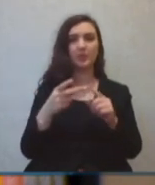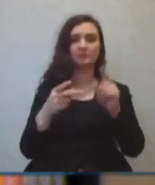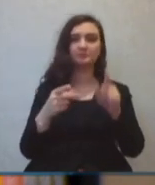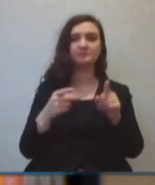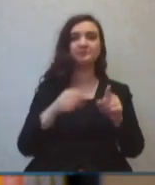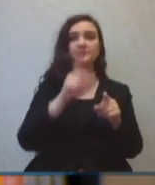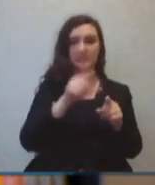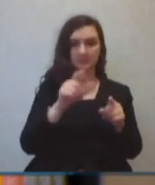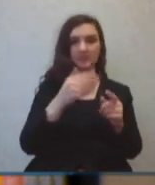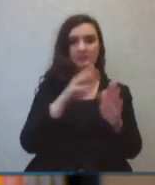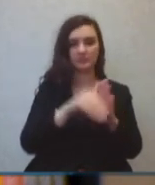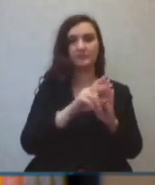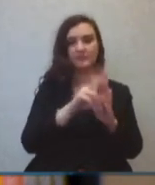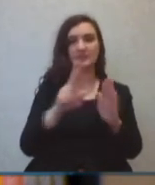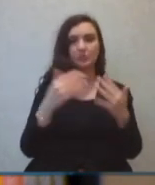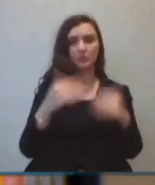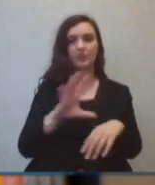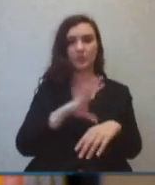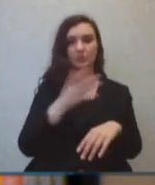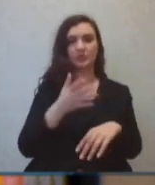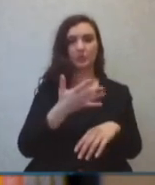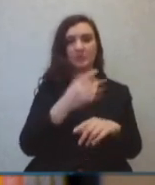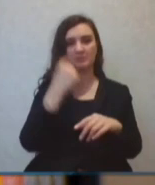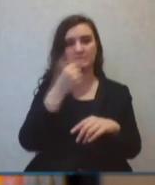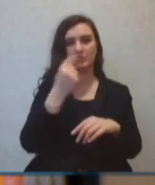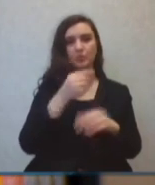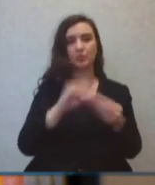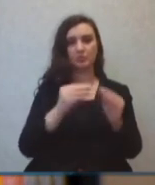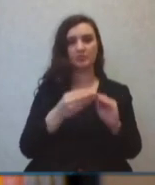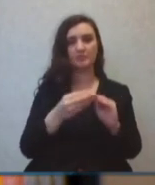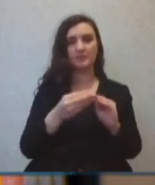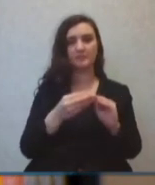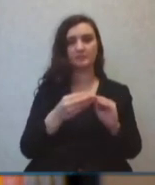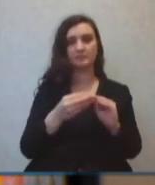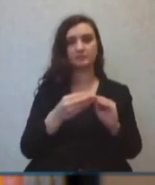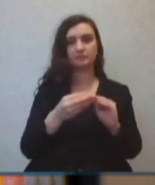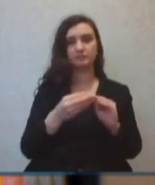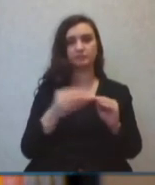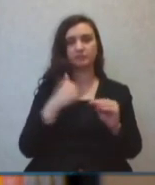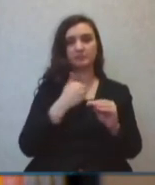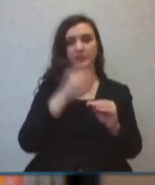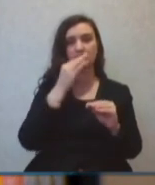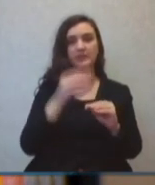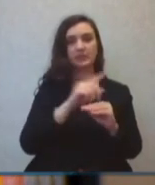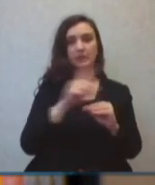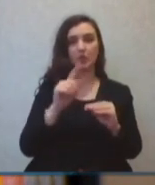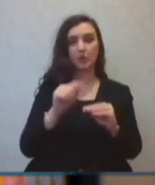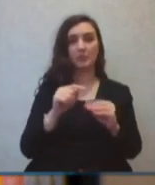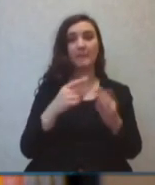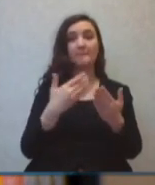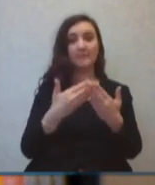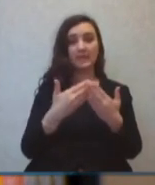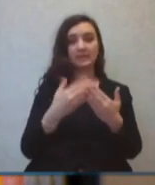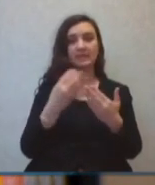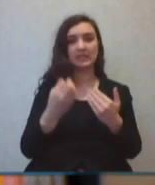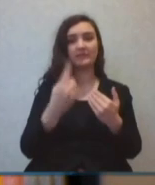ადამიანებში, რომლებსაც უკვე ჰქონდათ რომელიმე ფსიქიკური ასლობის პრობლემა. მე მინდა ვთქვა, რომ მაგალითად